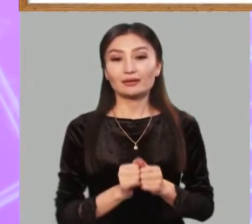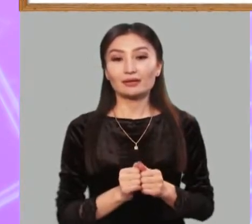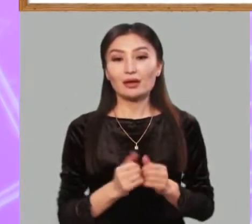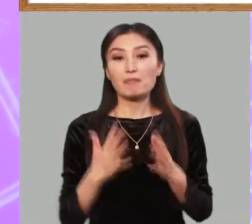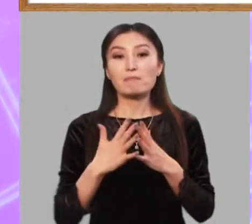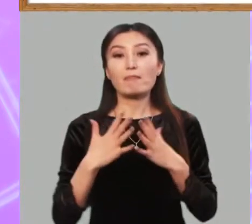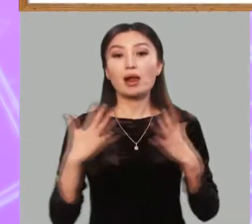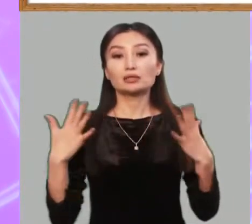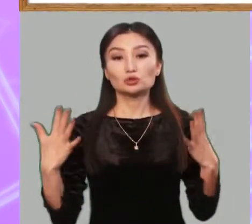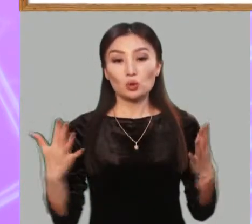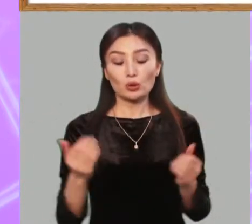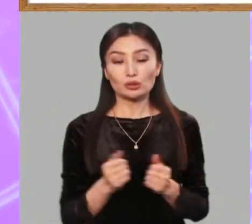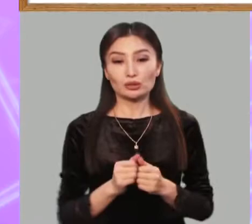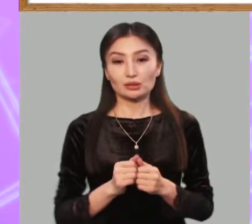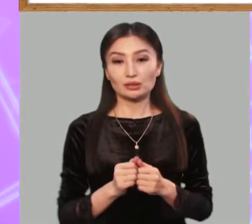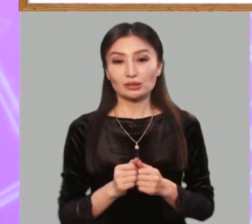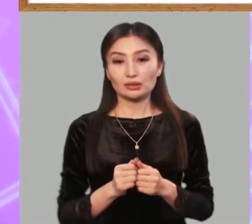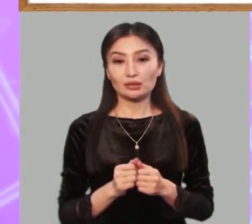большой,